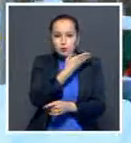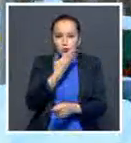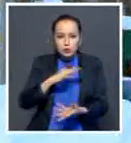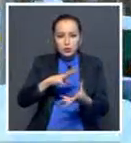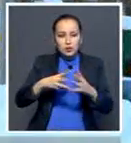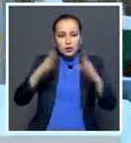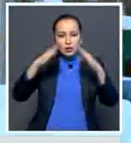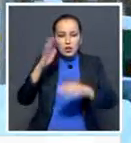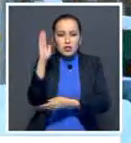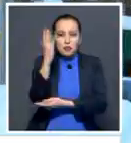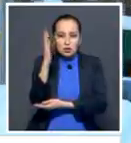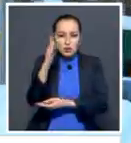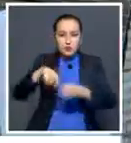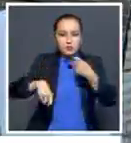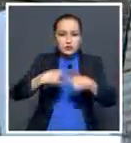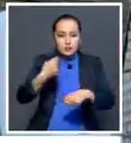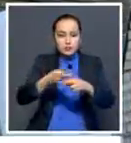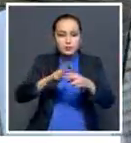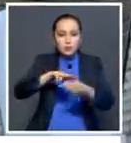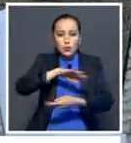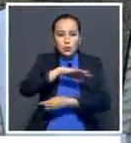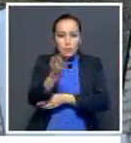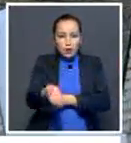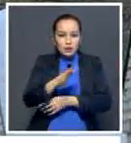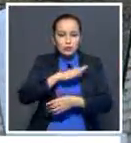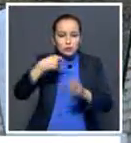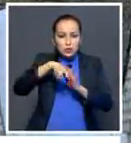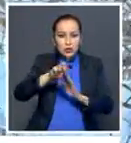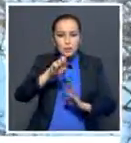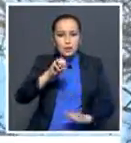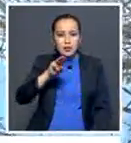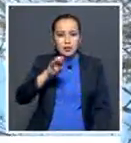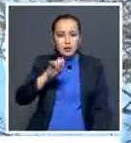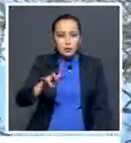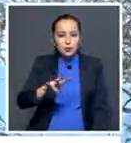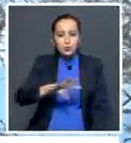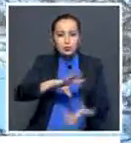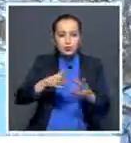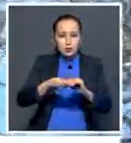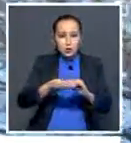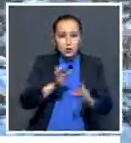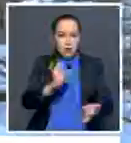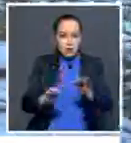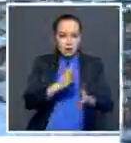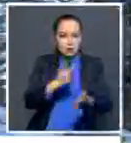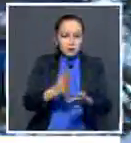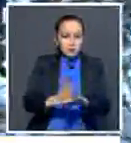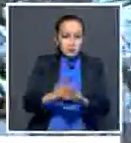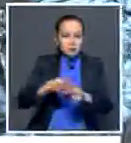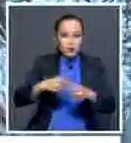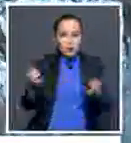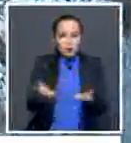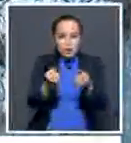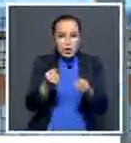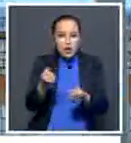төбесіндегі ағаш сынып, шатыры ортасына түскен. Бірақ ішкі бетон қабатқа зияны тимеген. Құтқарушылар шатырдың қалың қарды көтере